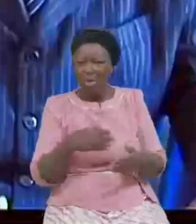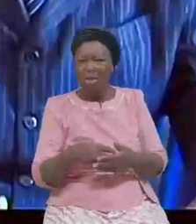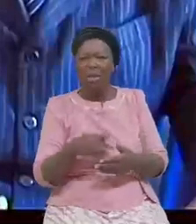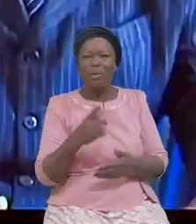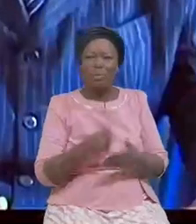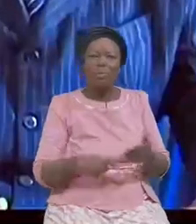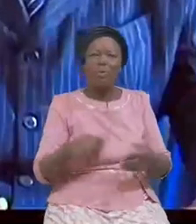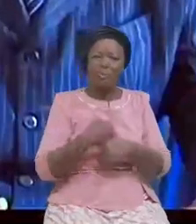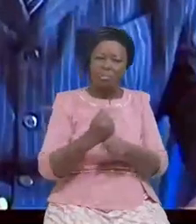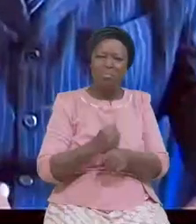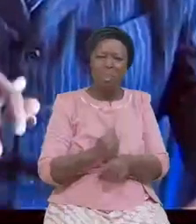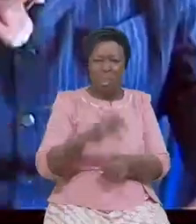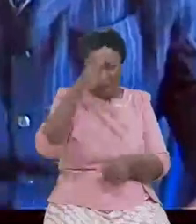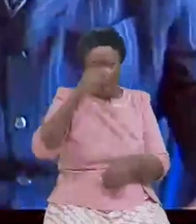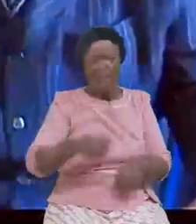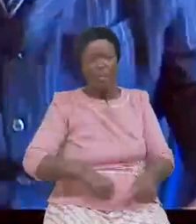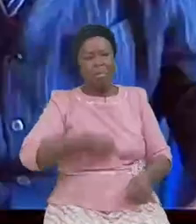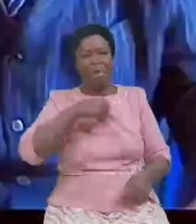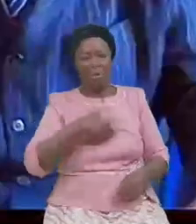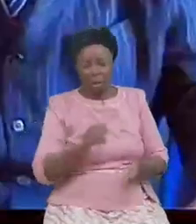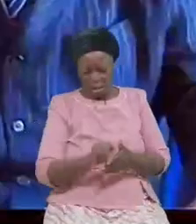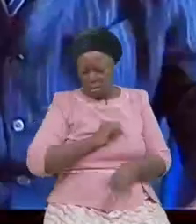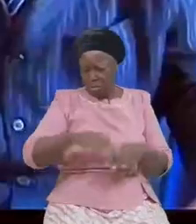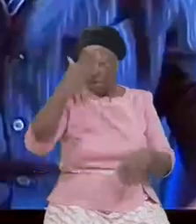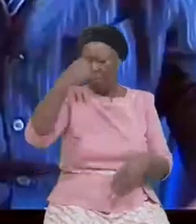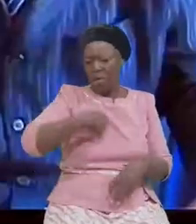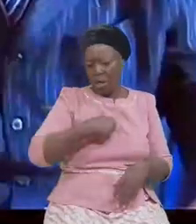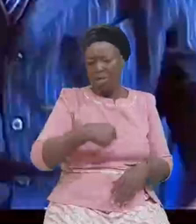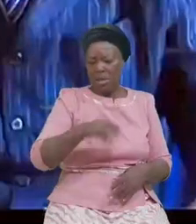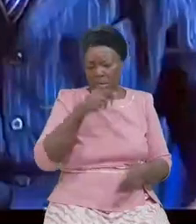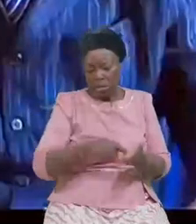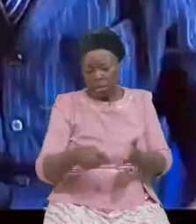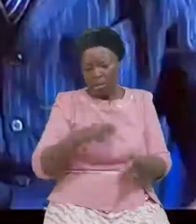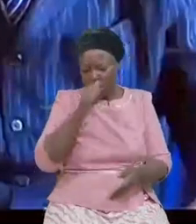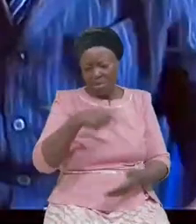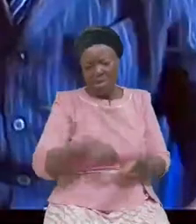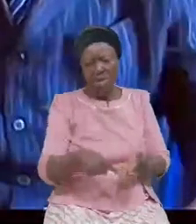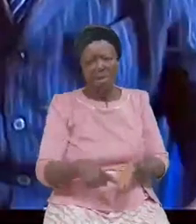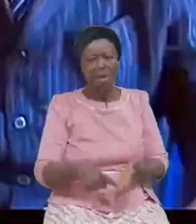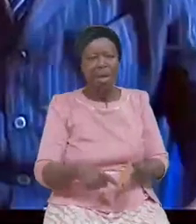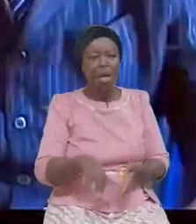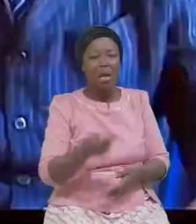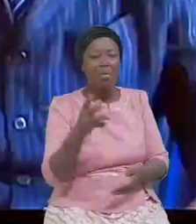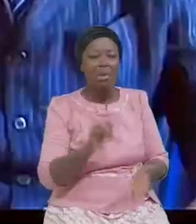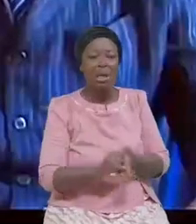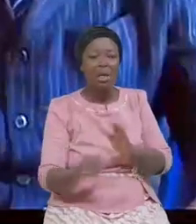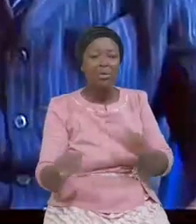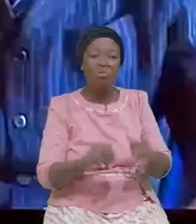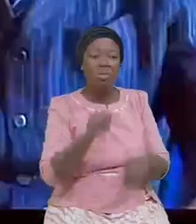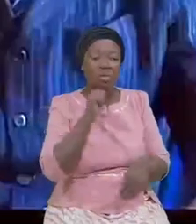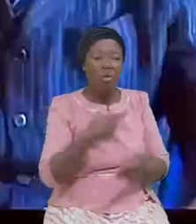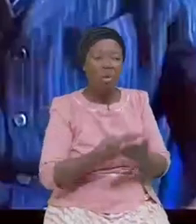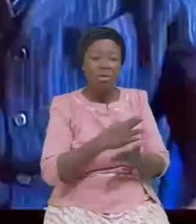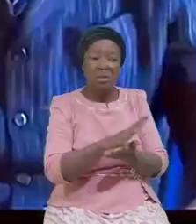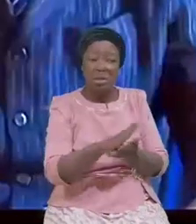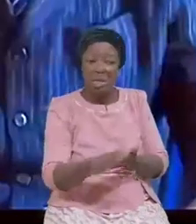orgueilleux, fier, je suis ci, je suis ça, quiconque ne demeure pas, ne fait pas la justice, il